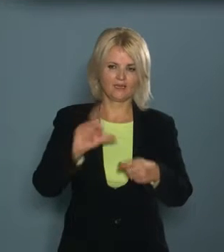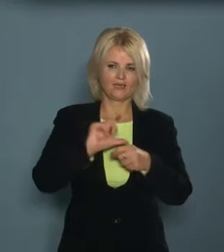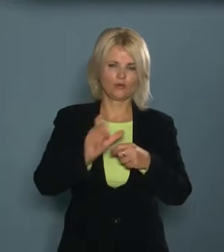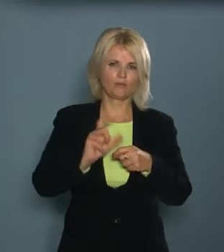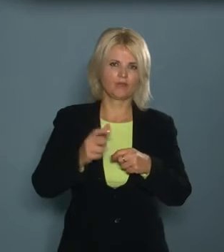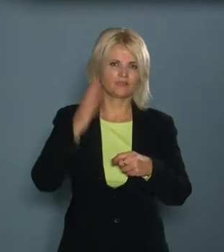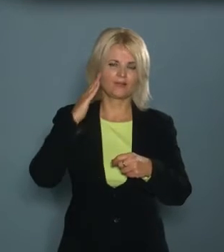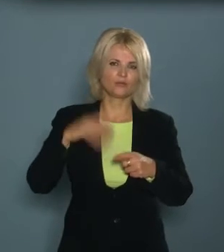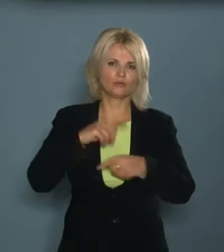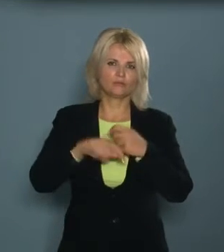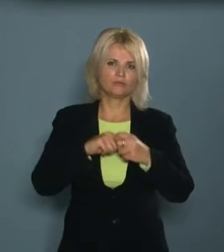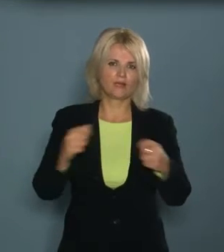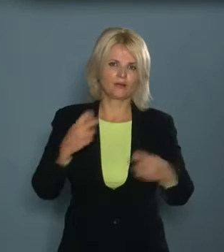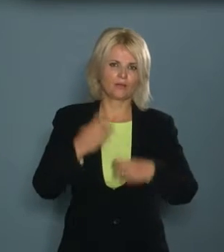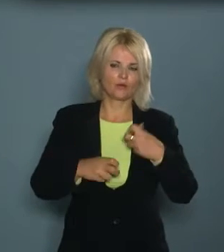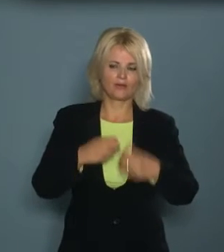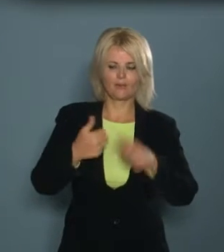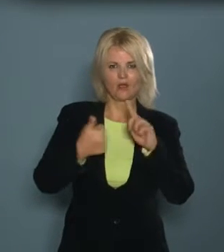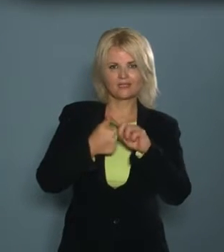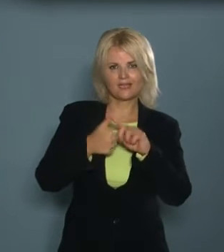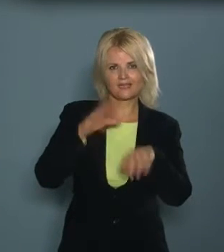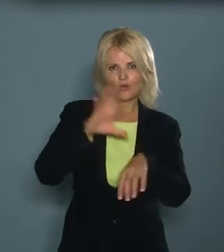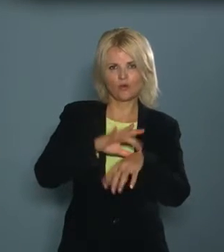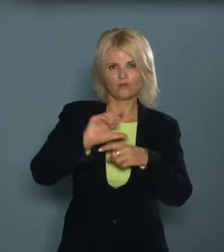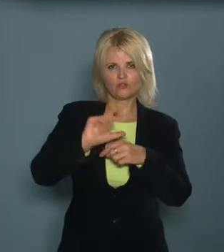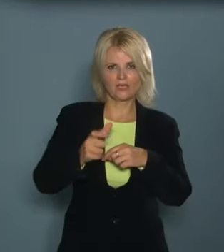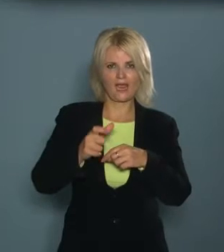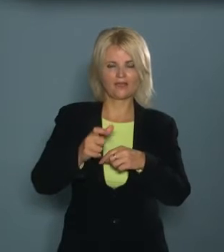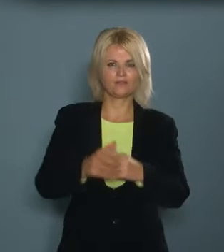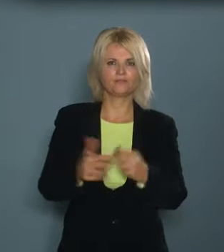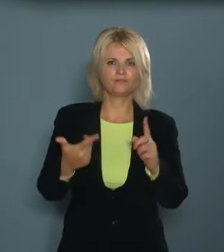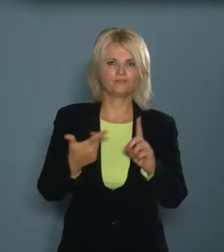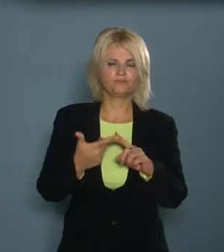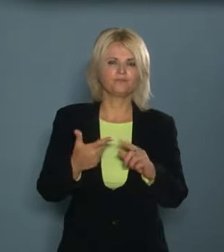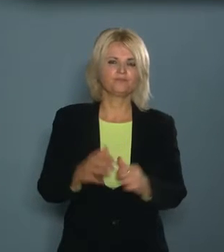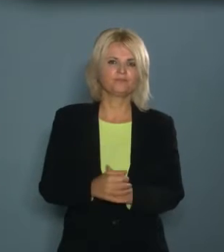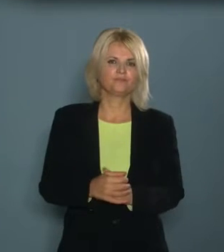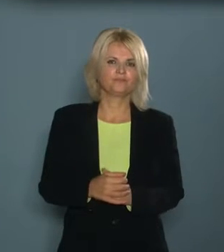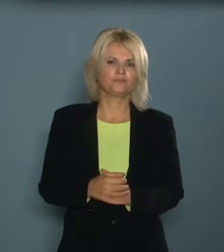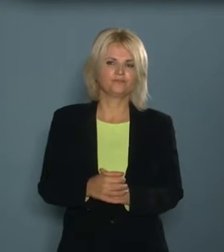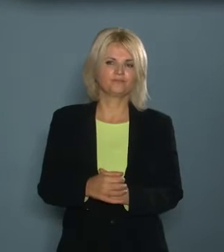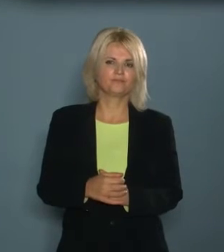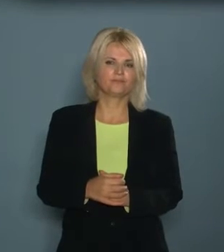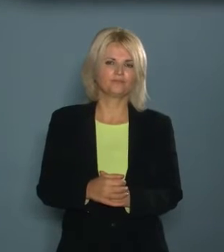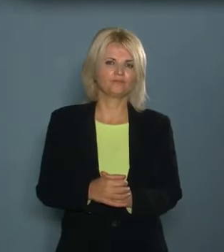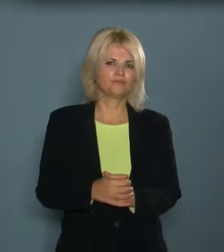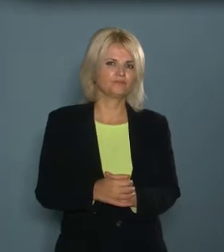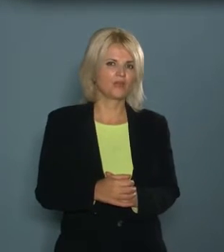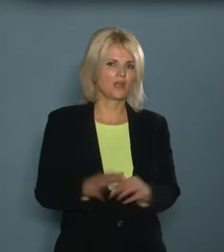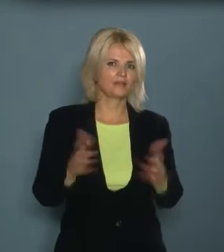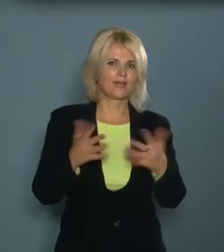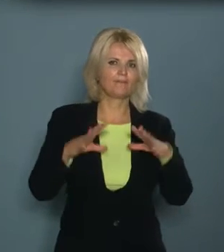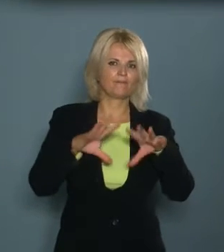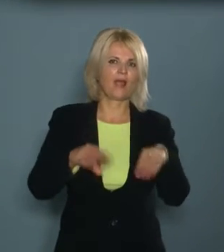miatt nem tudtuk megoldani ezt a problémát, az egyik orvoshiány, illetve nem nagyon vállalják be,